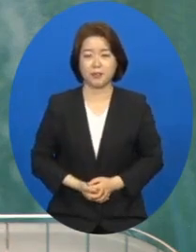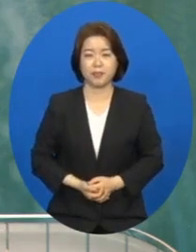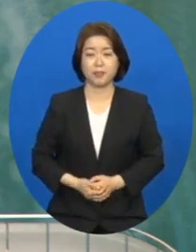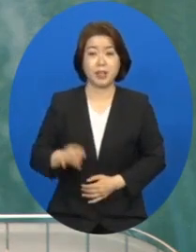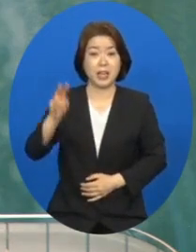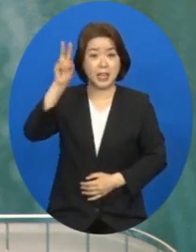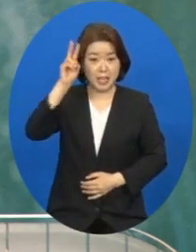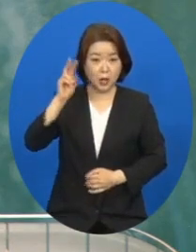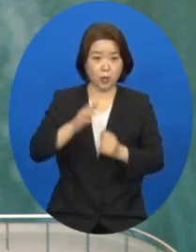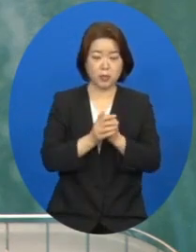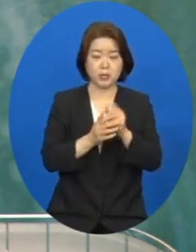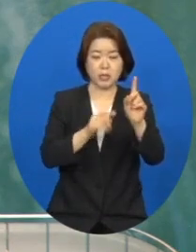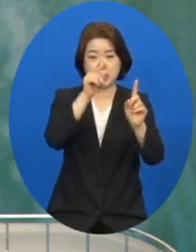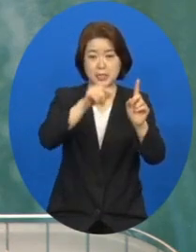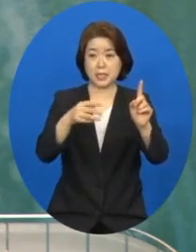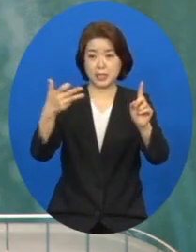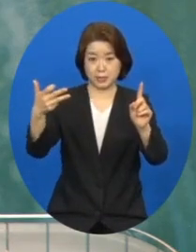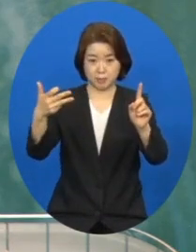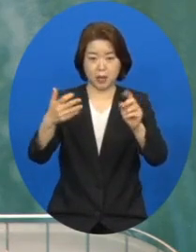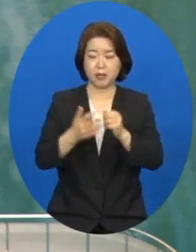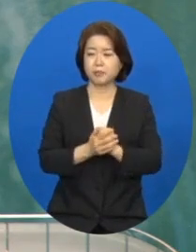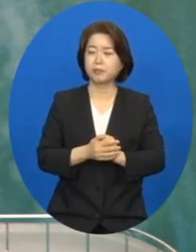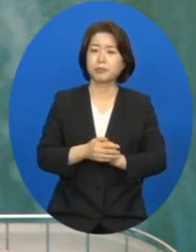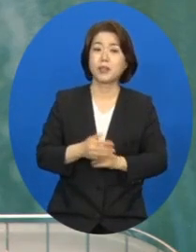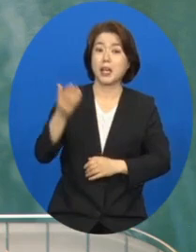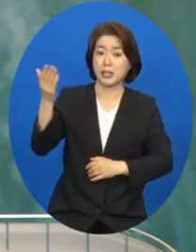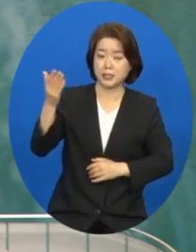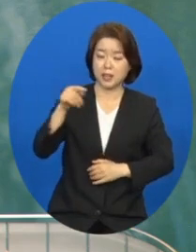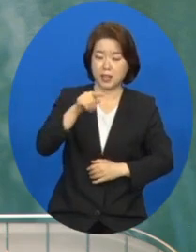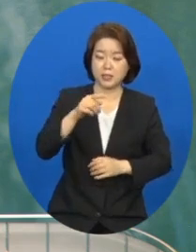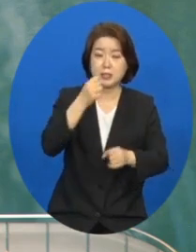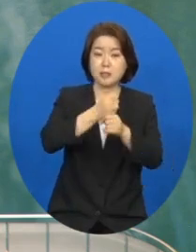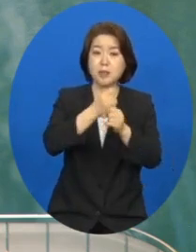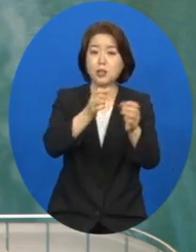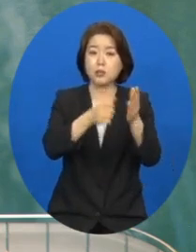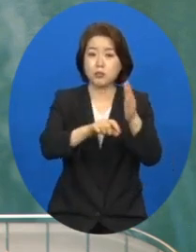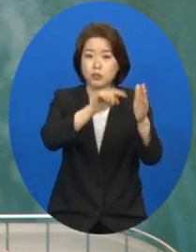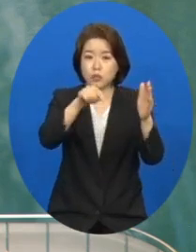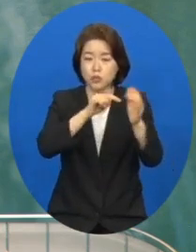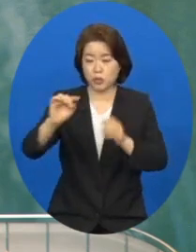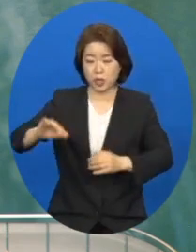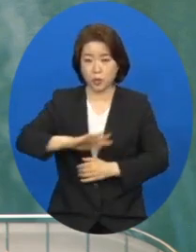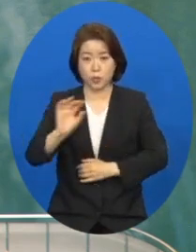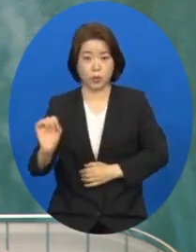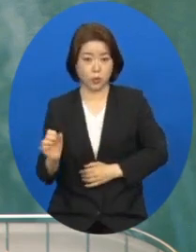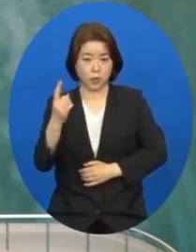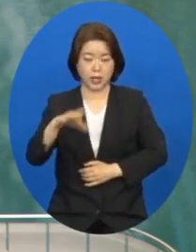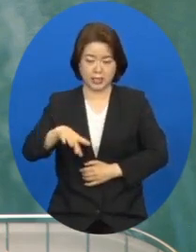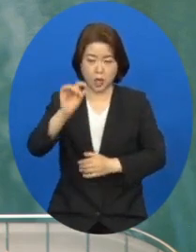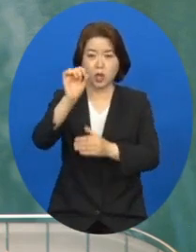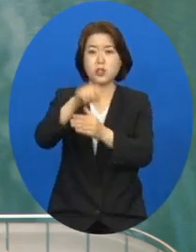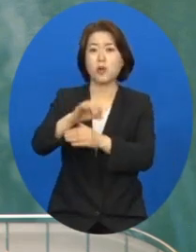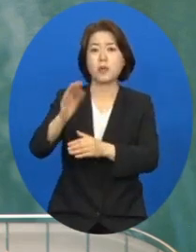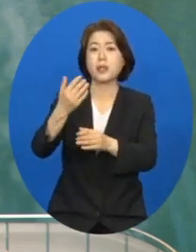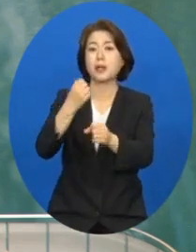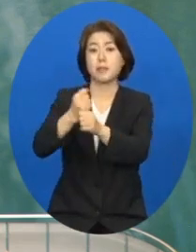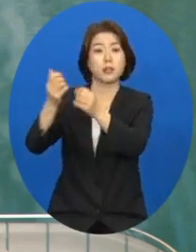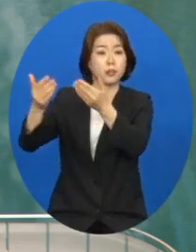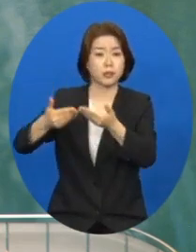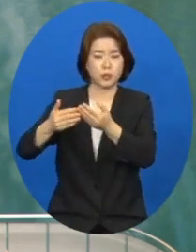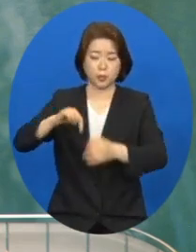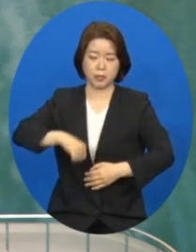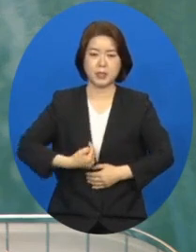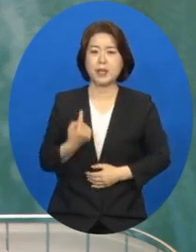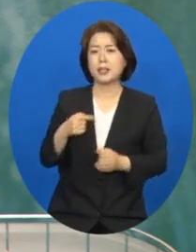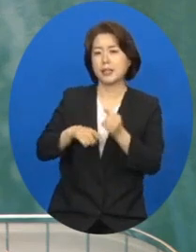야고보서 1장 18절 그가 그 피조물 중에 우리로 한 첫 열매가 되게 하시려고